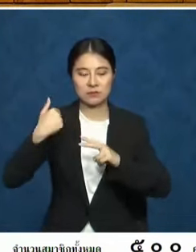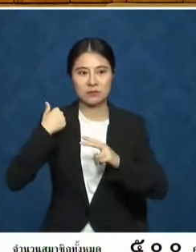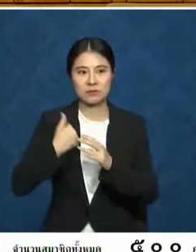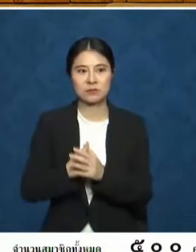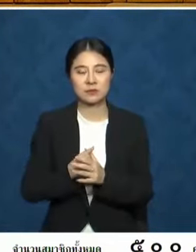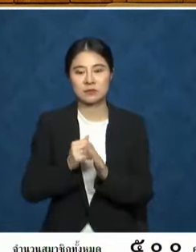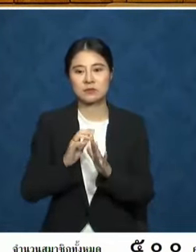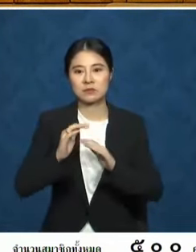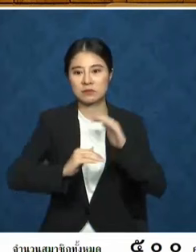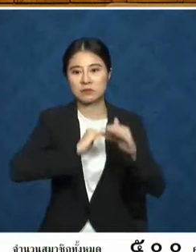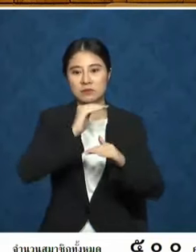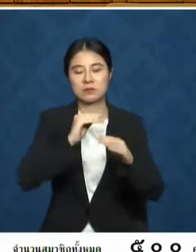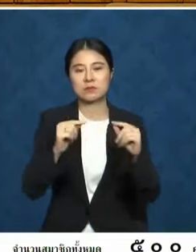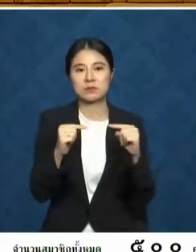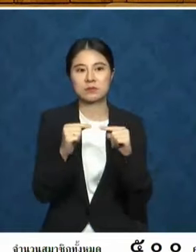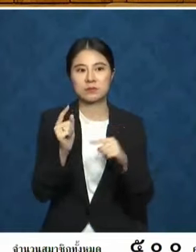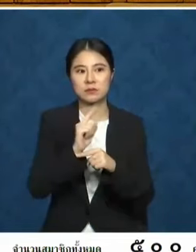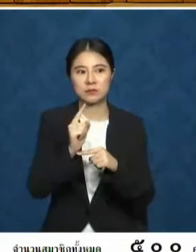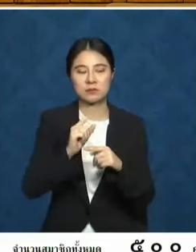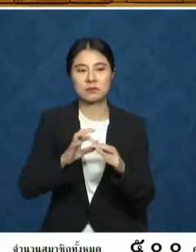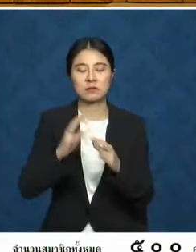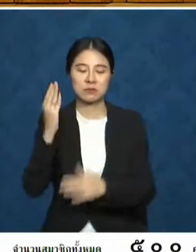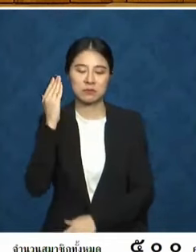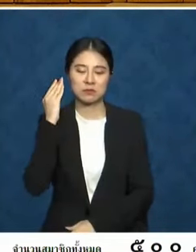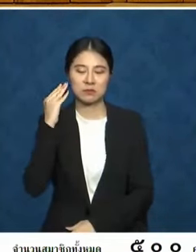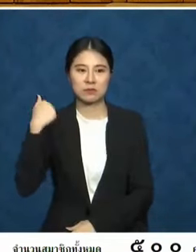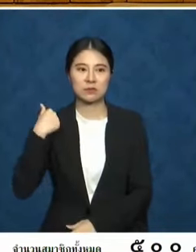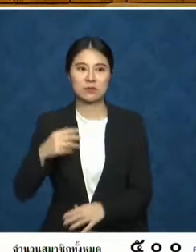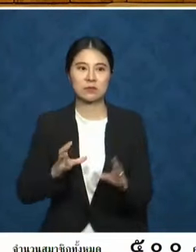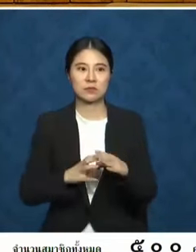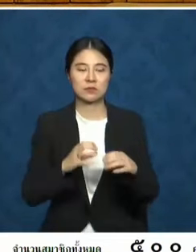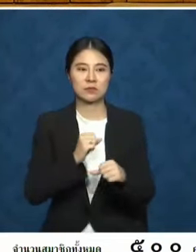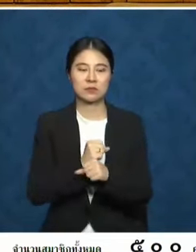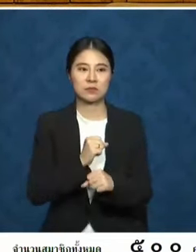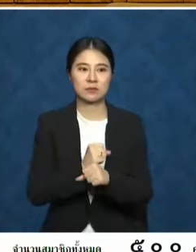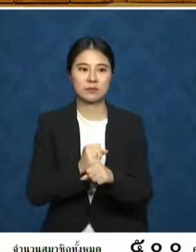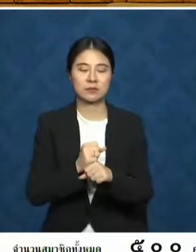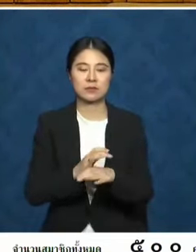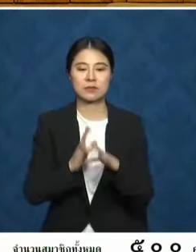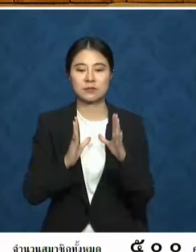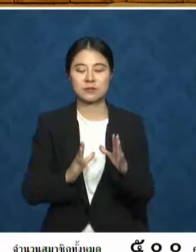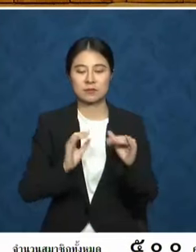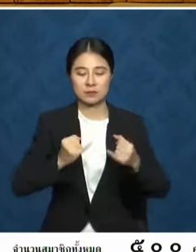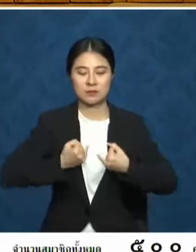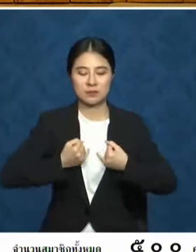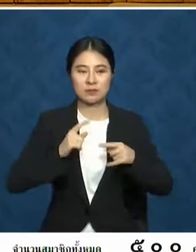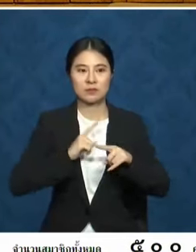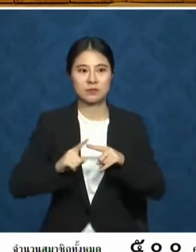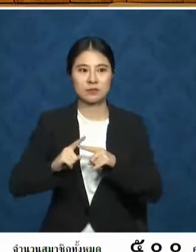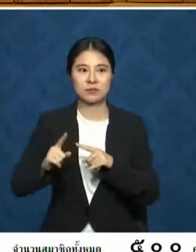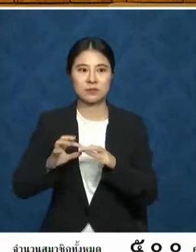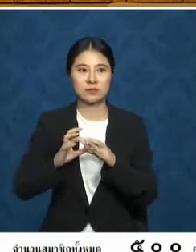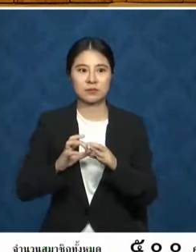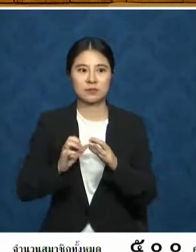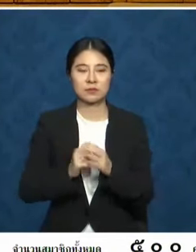องอัพเกรดตัเองจากการที่เคยเป็่วยพื้นที่สำหับให้ผู้ประกอบการมาอยู่แล้วก็ develop